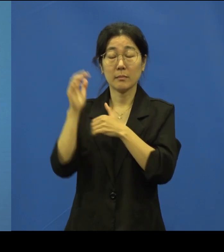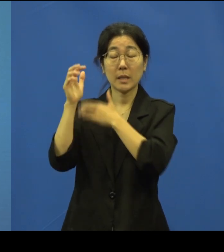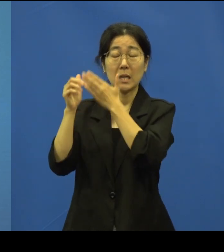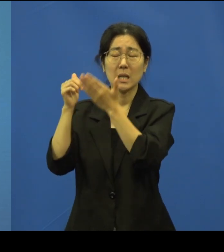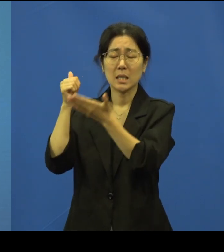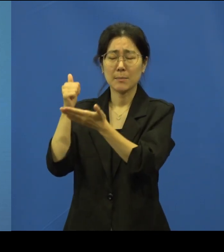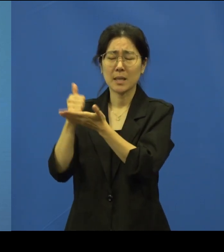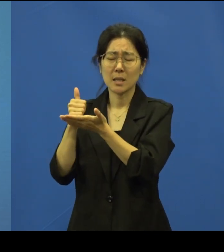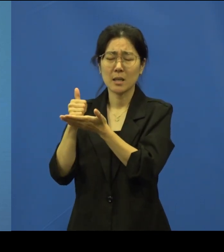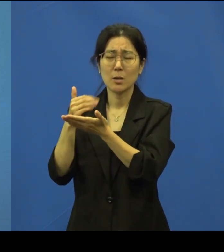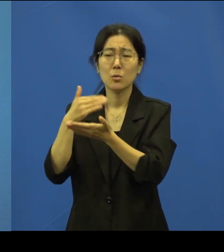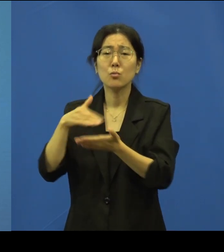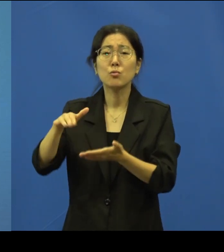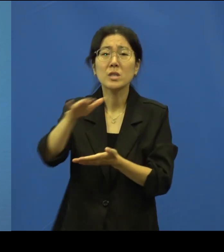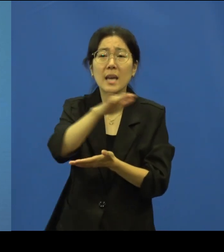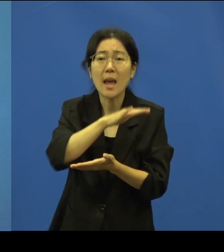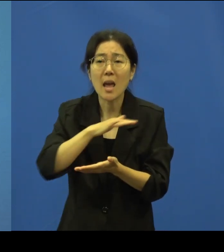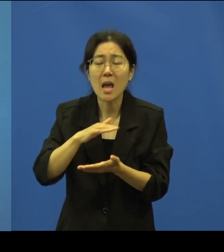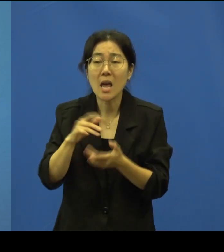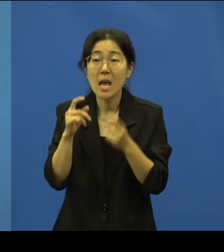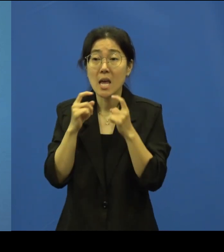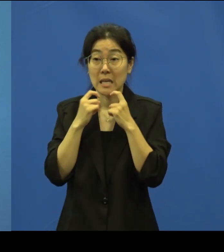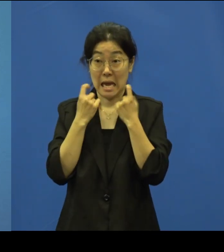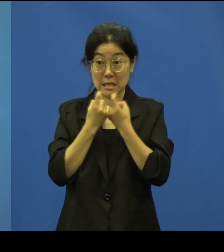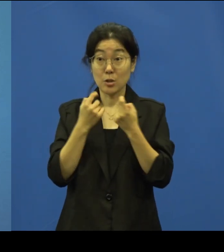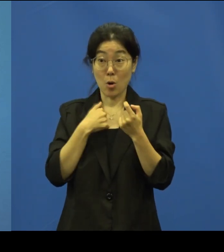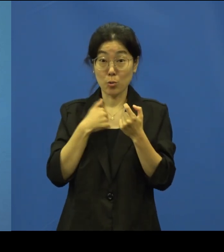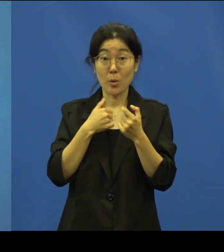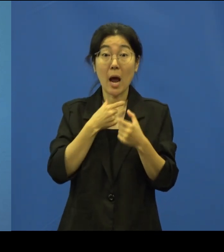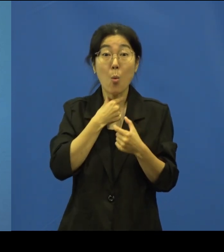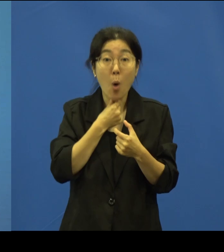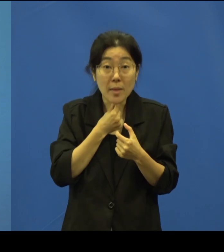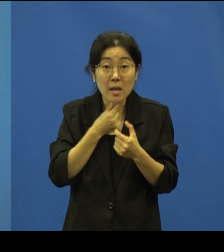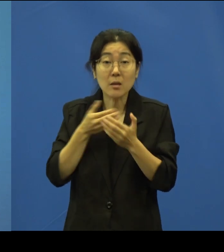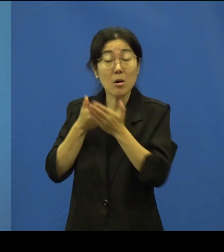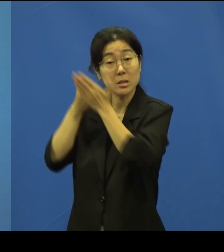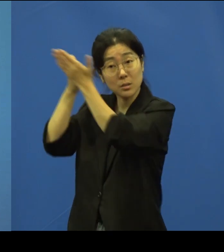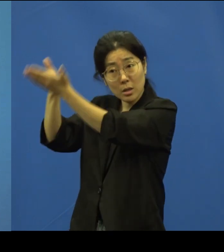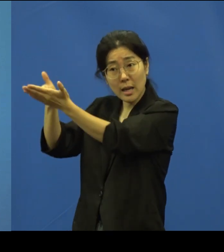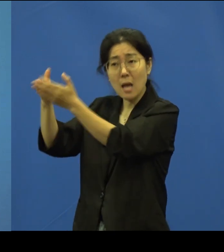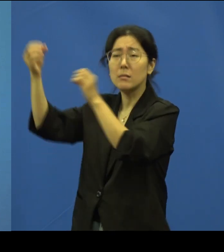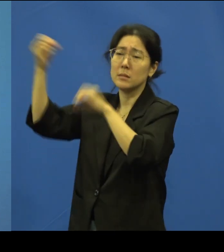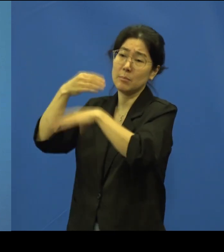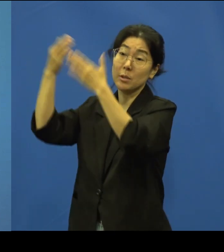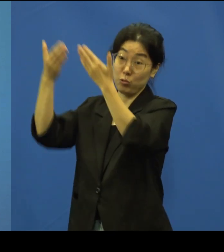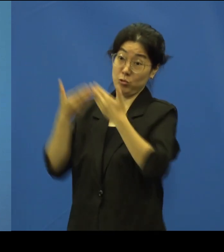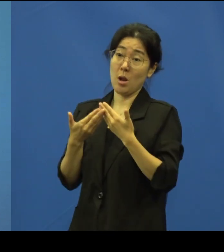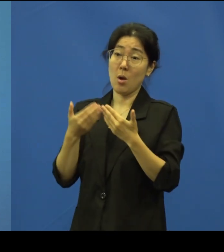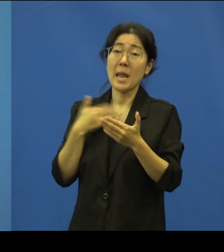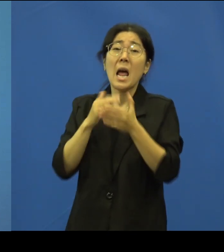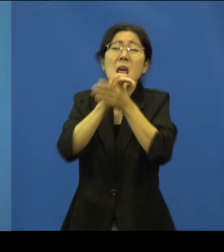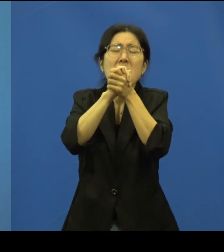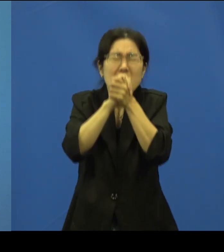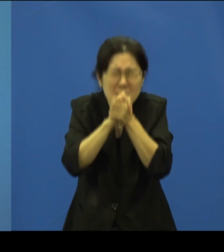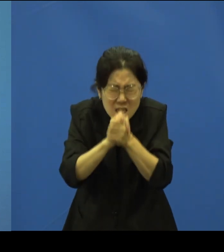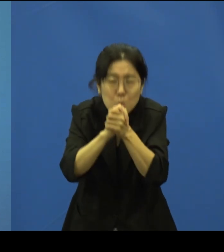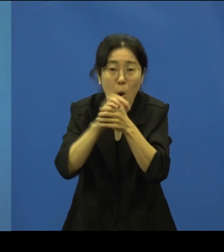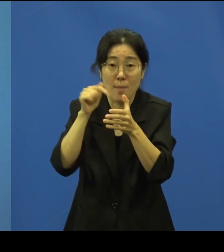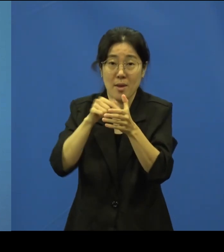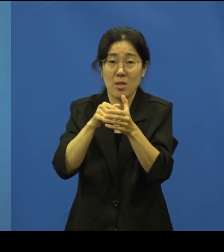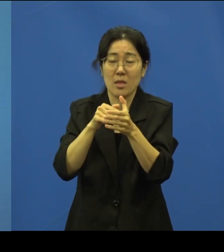들어주시고, 여러분, 우리 교회적으로도 하나님께 우리가 간구하면서 기도할 때 하나님이 우리 교회의